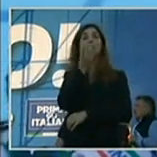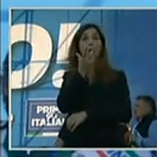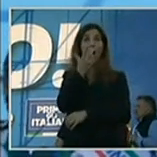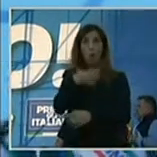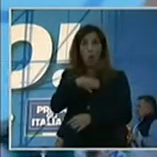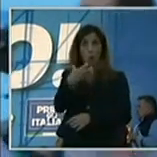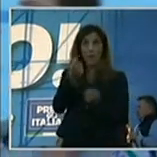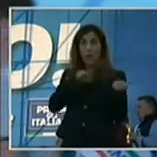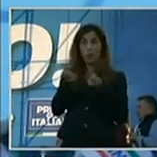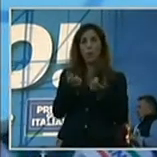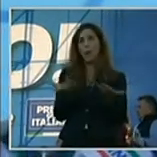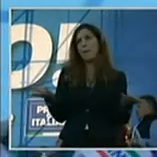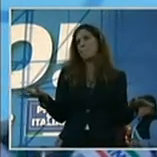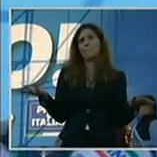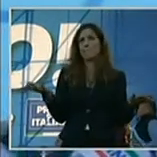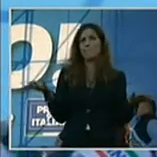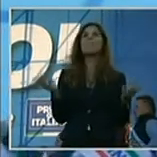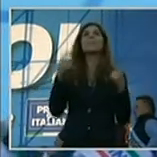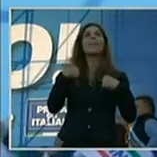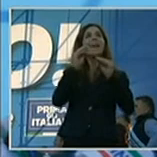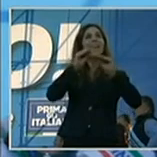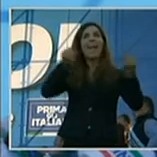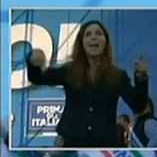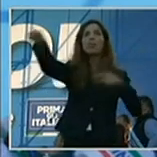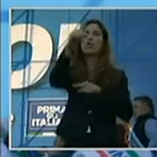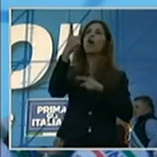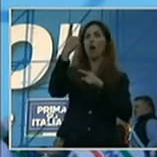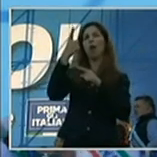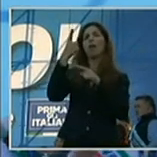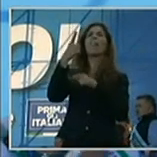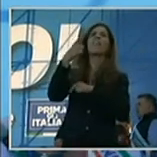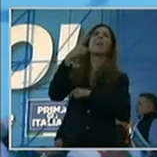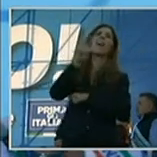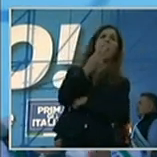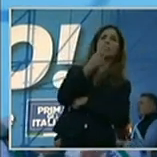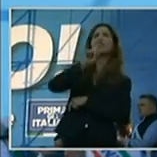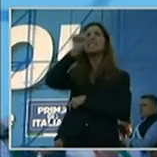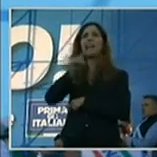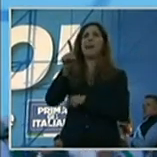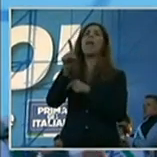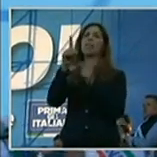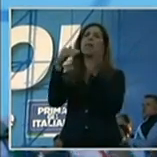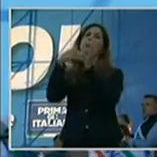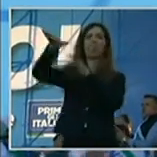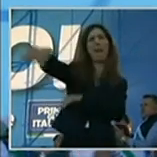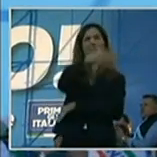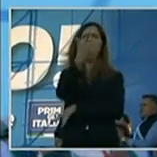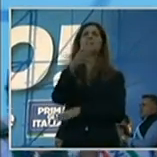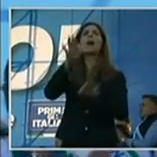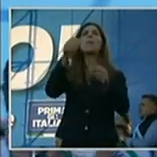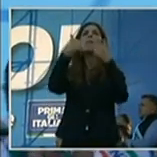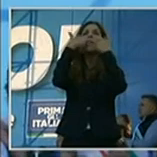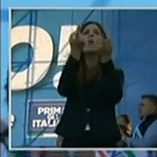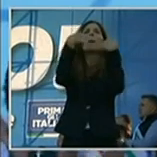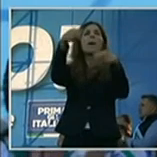di darci una mano per mandare a casa la Raggi e Zingaretti, che sono una vergogna per Roma, per il Lazio e per